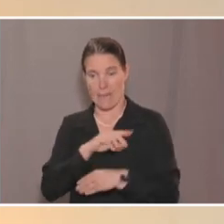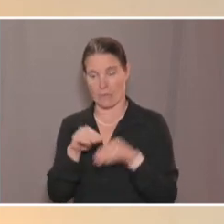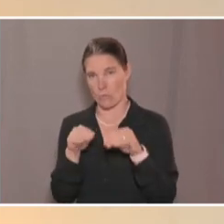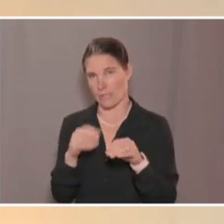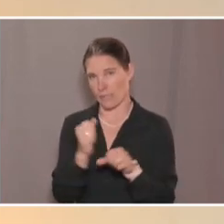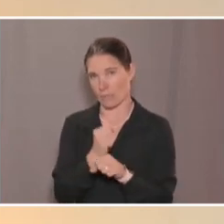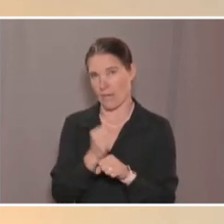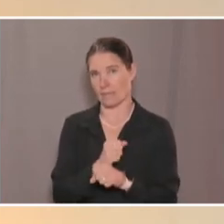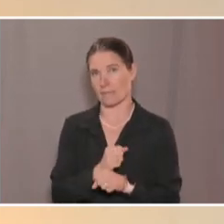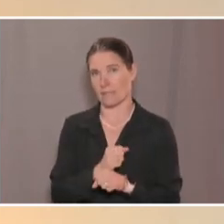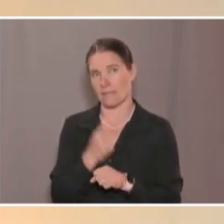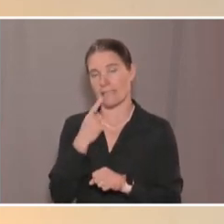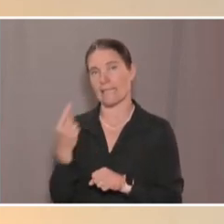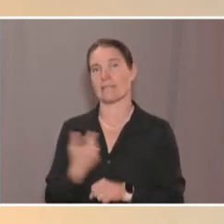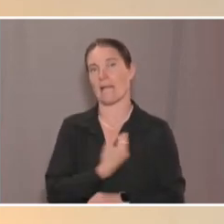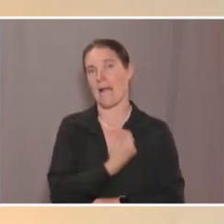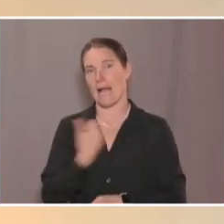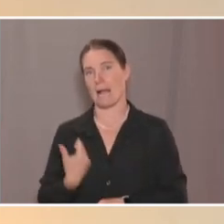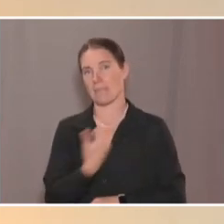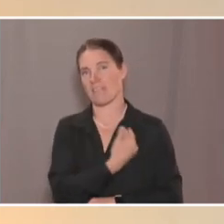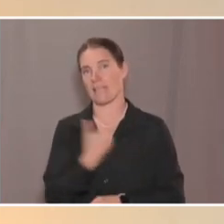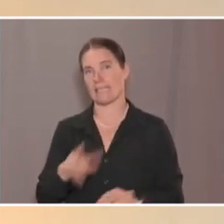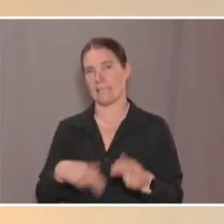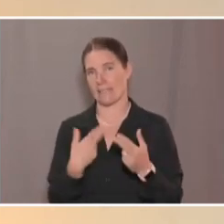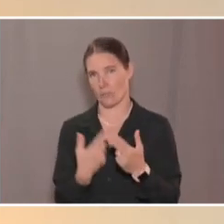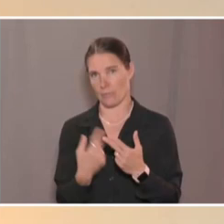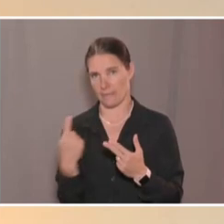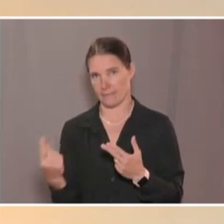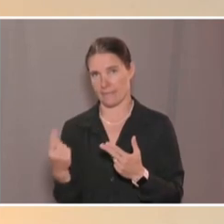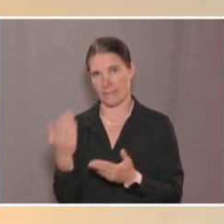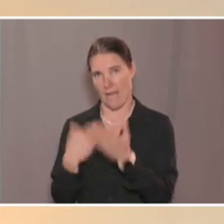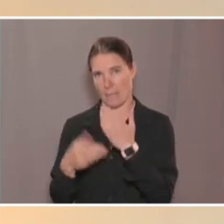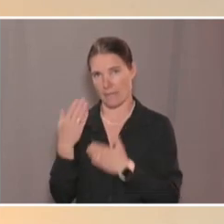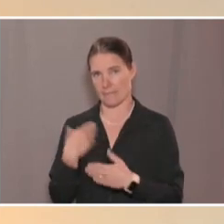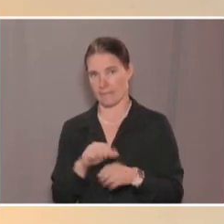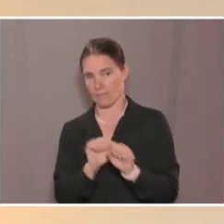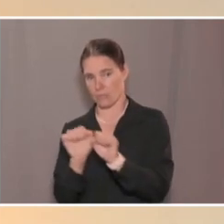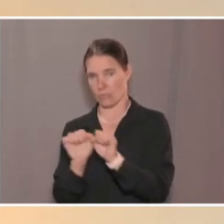Wir betrachten ihn als ambivalent angepasst, da er zwar ins Visier geriet, sich aber schützte.